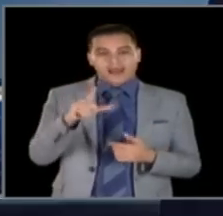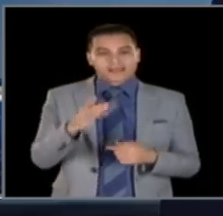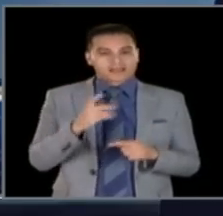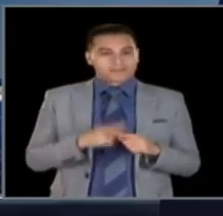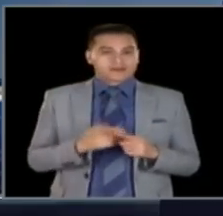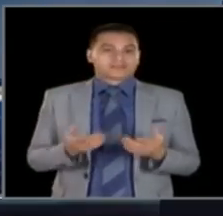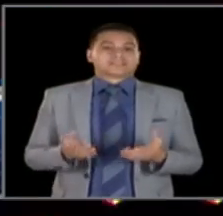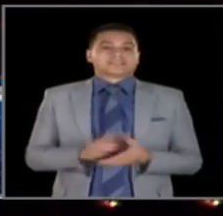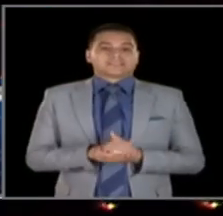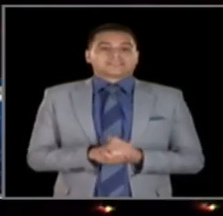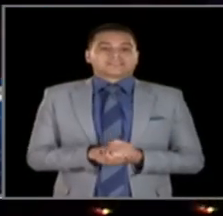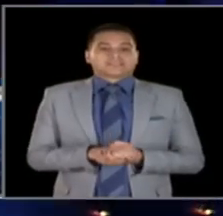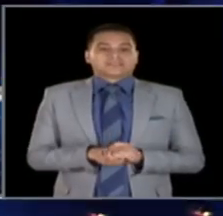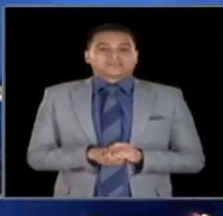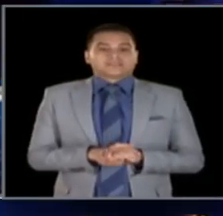خاطئة.